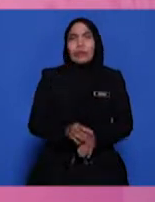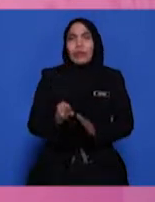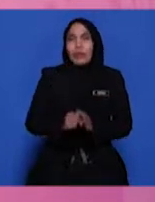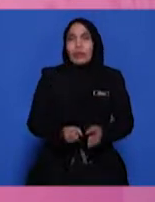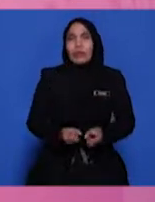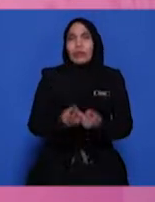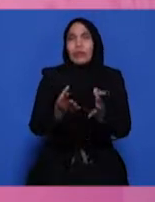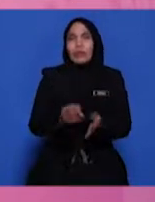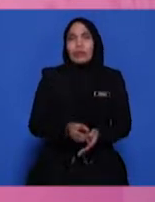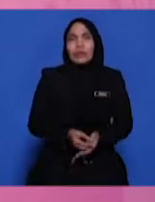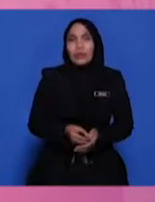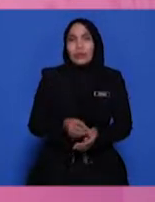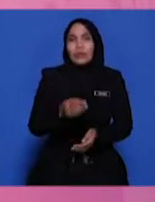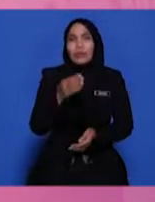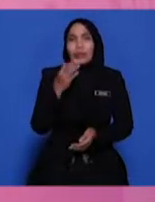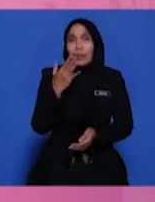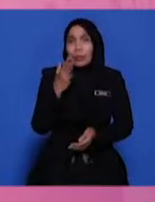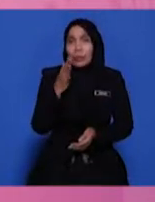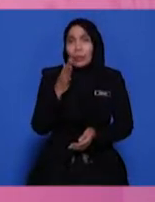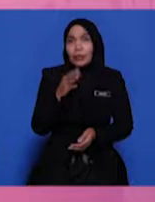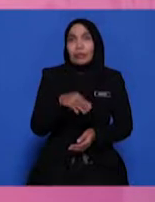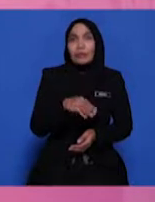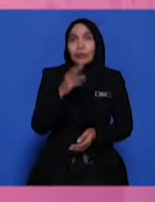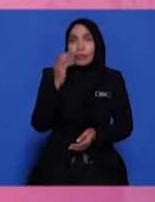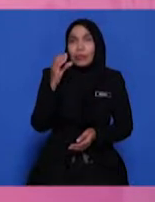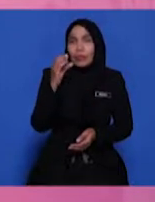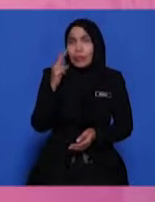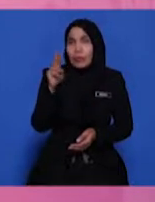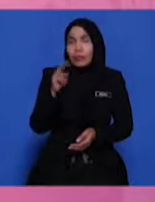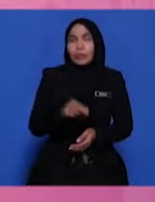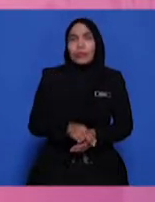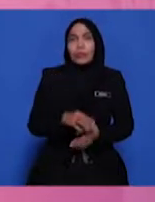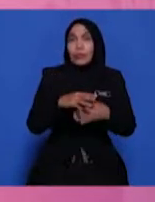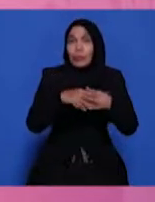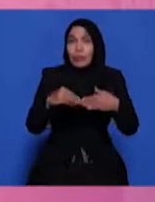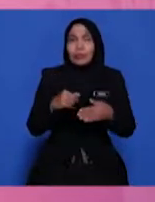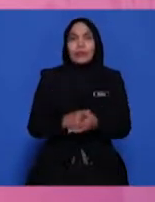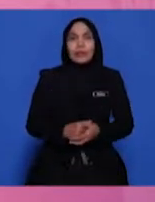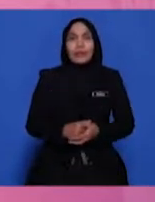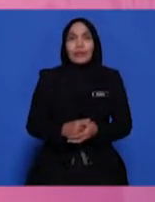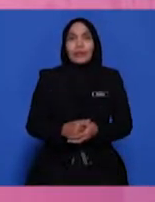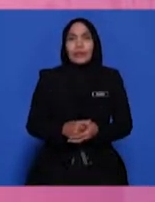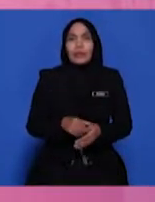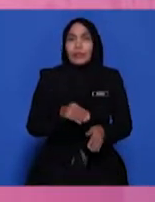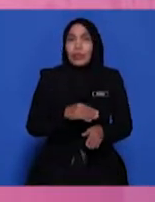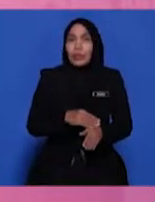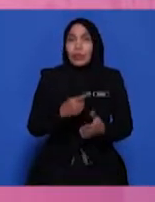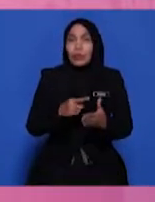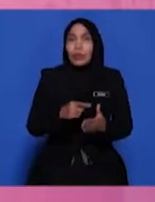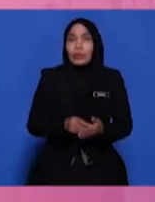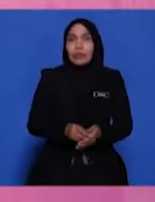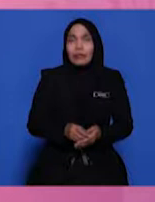kesan pendapatan tambahan ini kepada matlamat kewangan Puan Shanti jika jumlah perbelanjaan